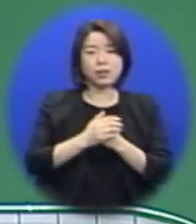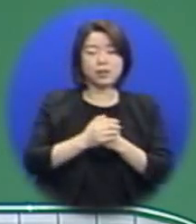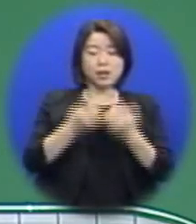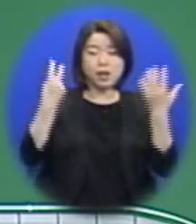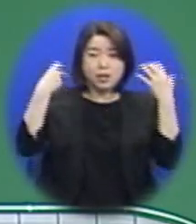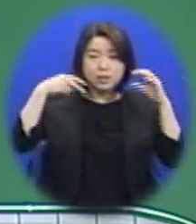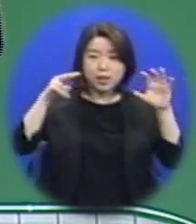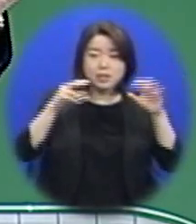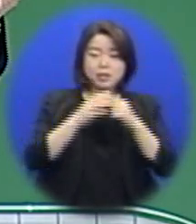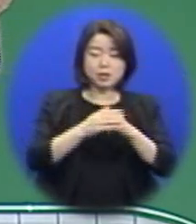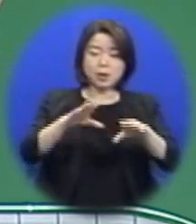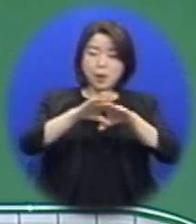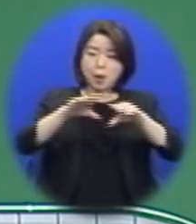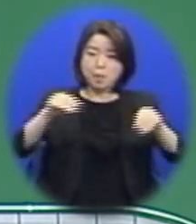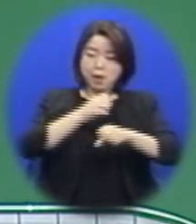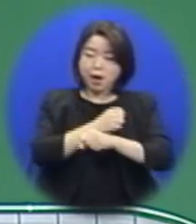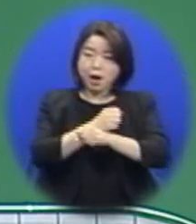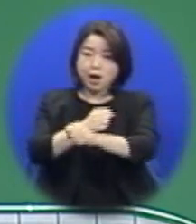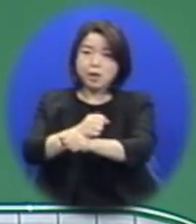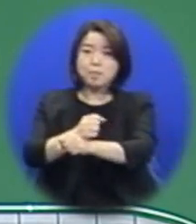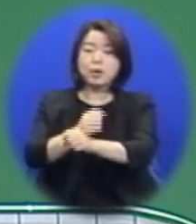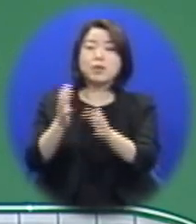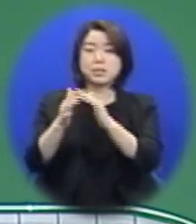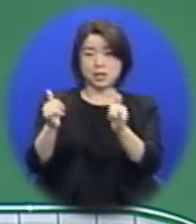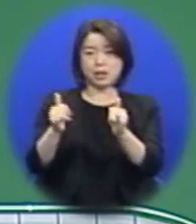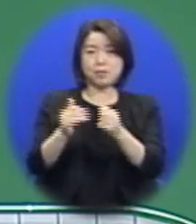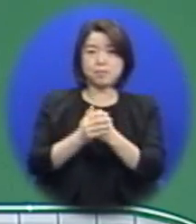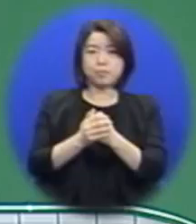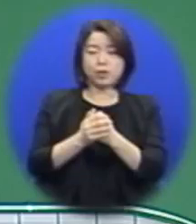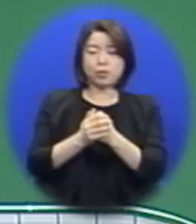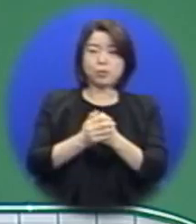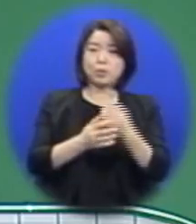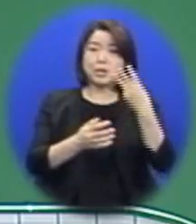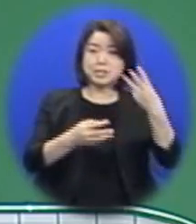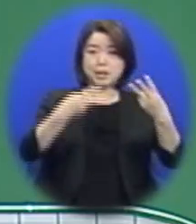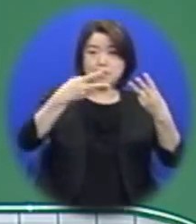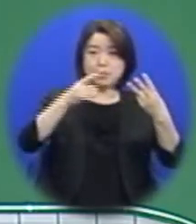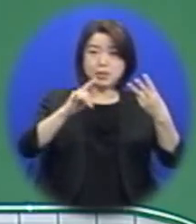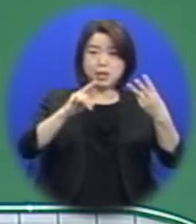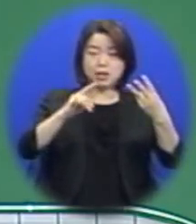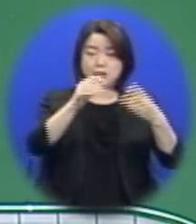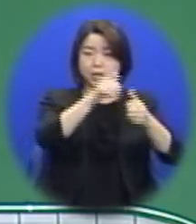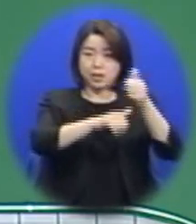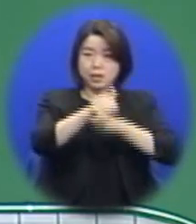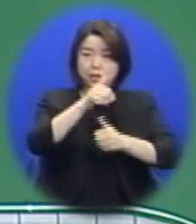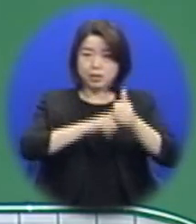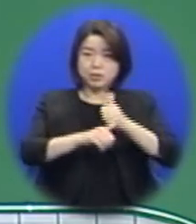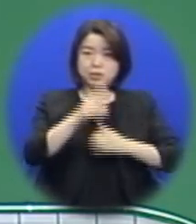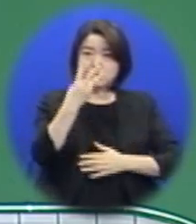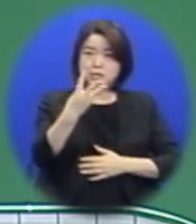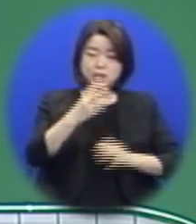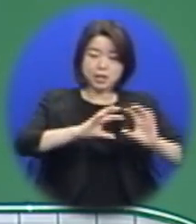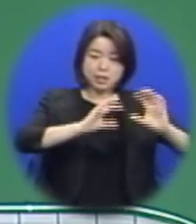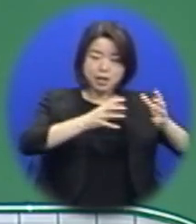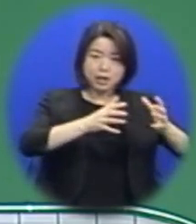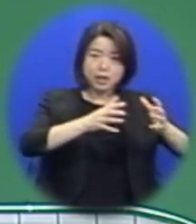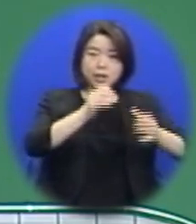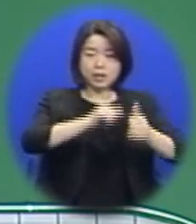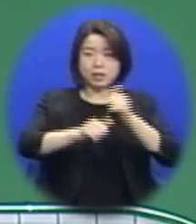다니엘은 바벨론의 포로로 잡혀간 사람 그리고 3대에 걸쳐서 세 나라에 걸쳐서 총리가 됐던